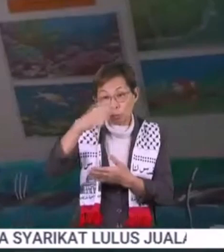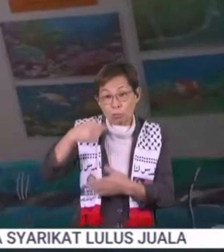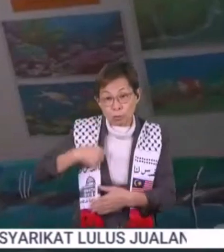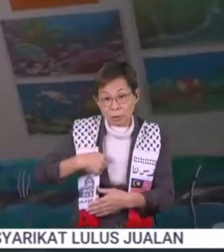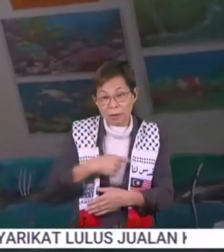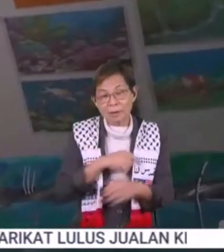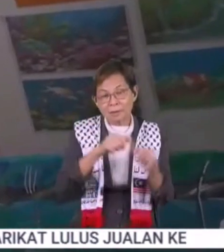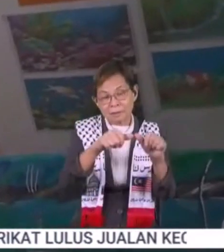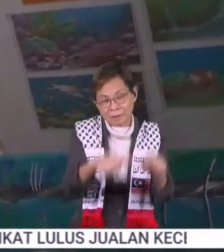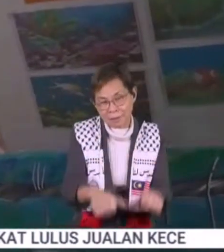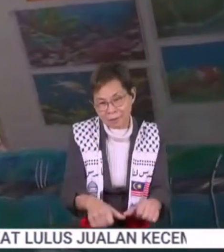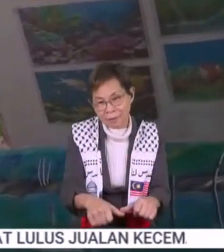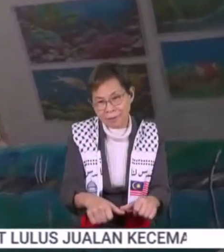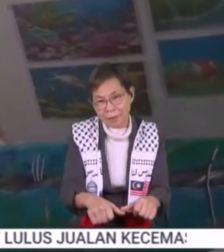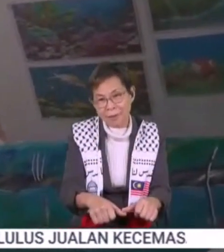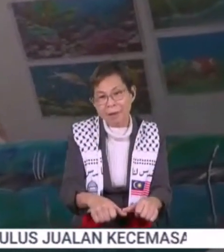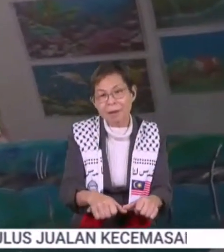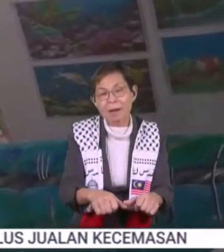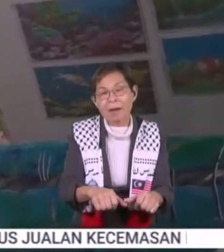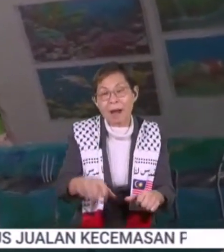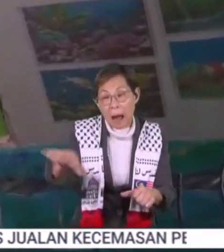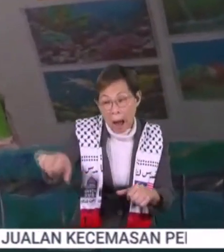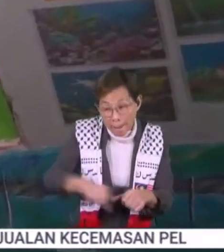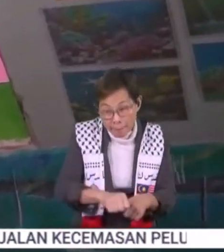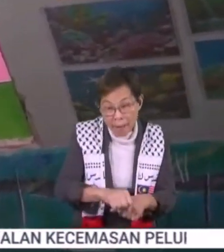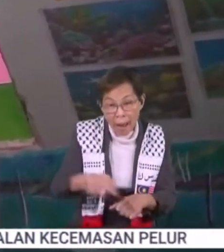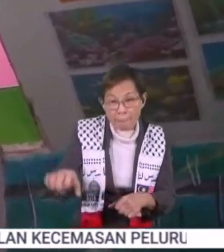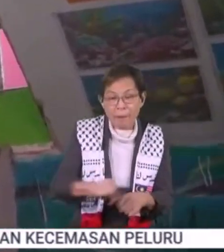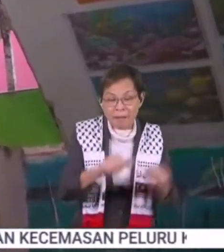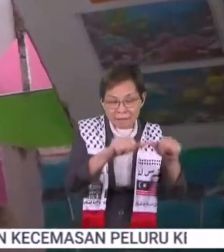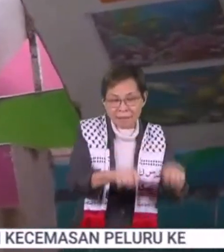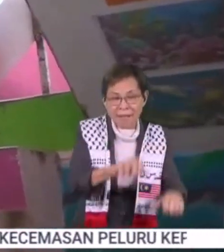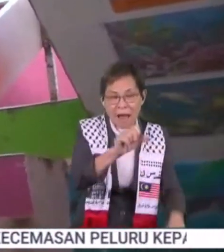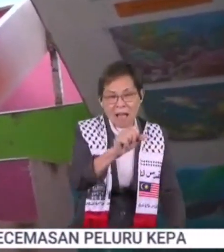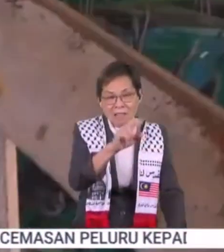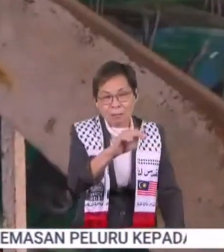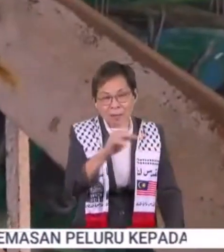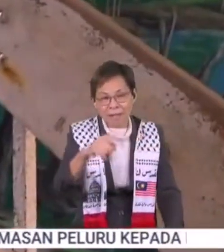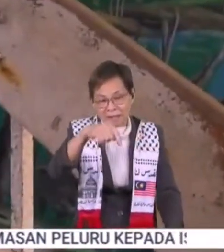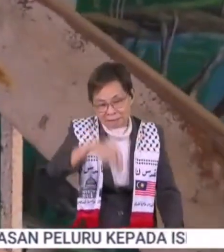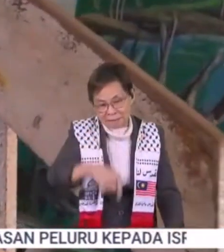kita tinggal di ambil dia Dan kita tinggal di di SMK merang ini